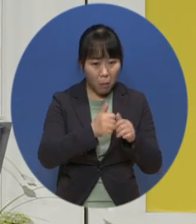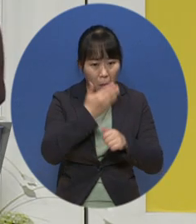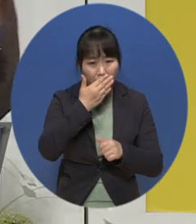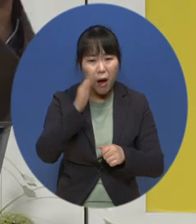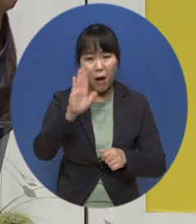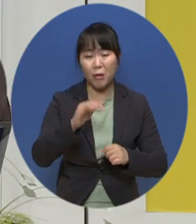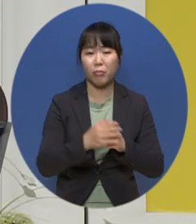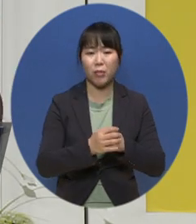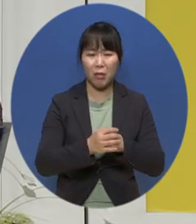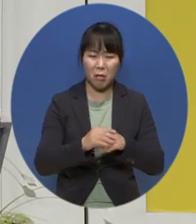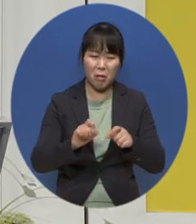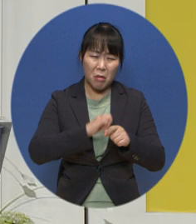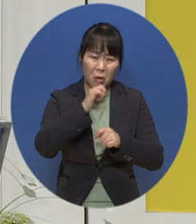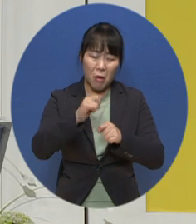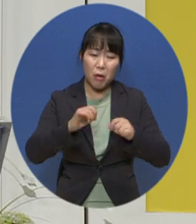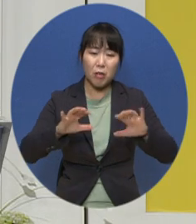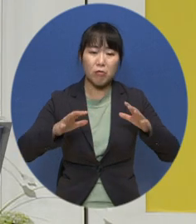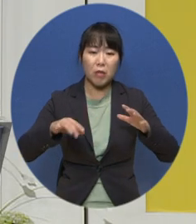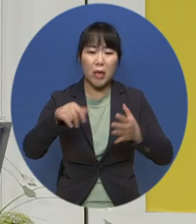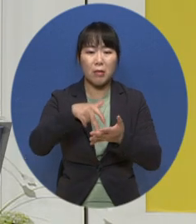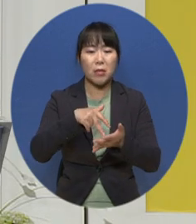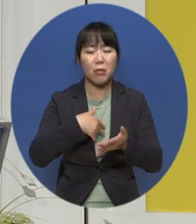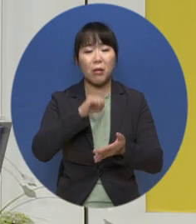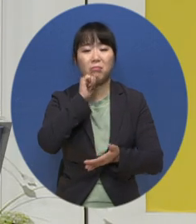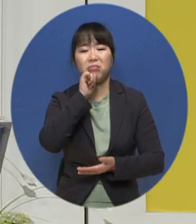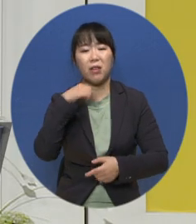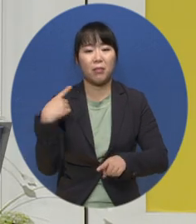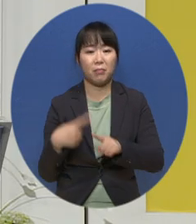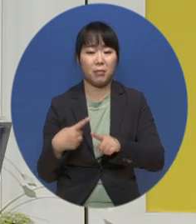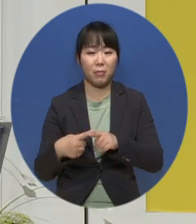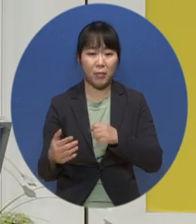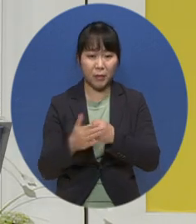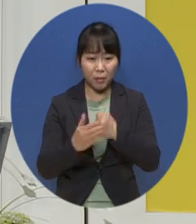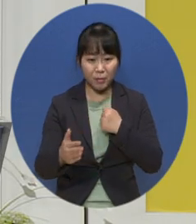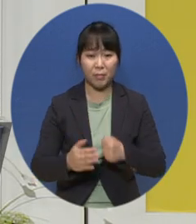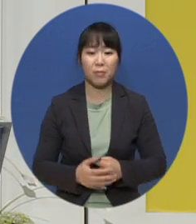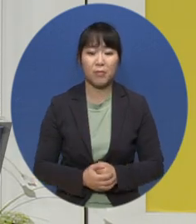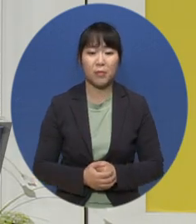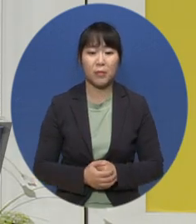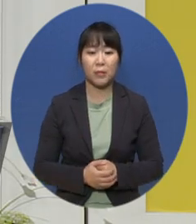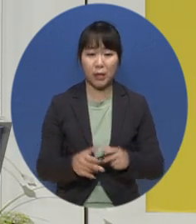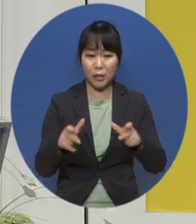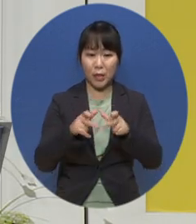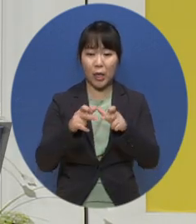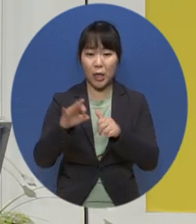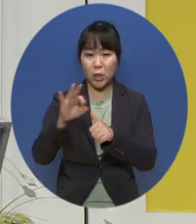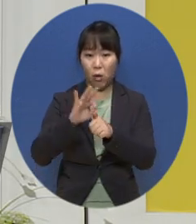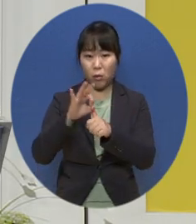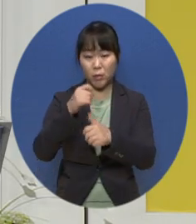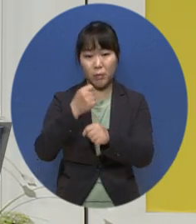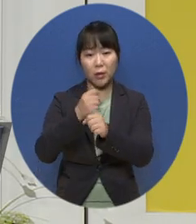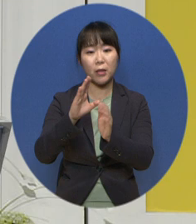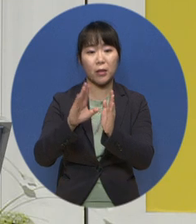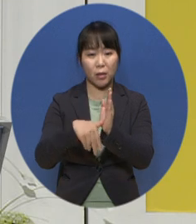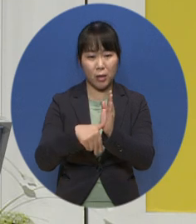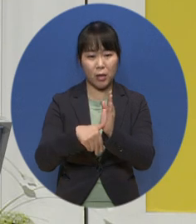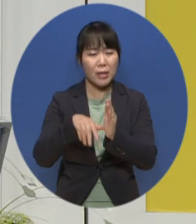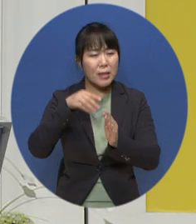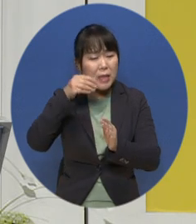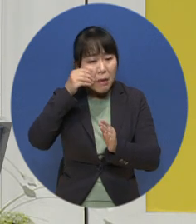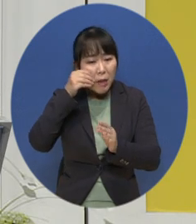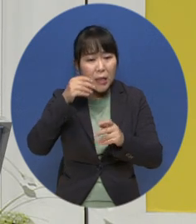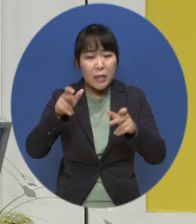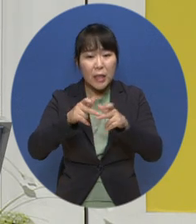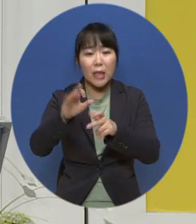영원히 그 국가에 대한 그 집 밖에 안되는거 아닙니까 그래서 제가 그 장애인 연동을 만들때 이 장애인